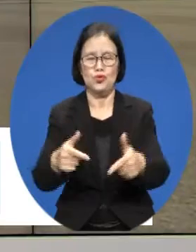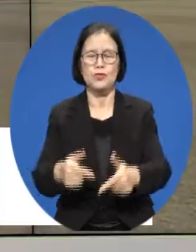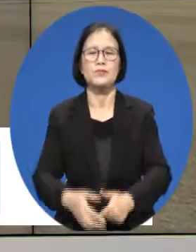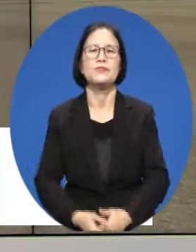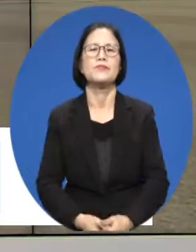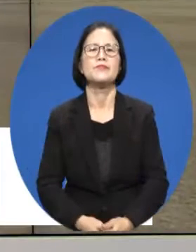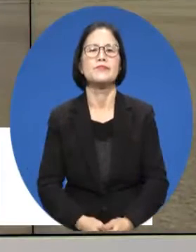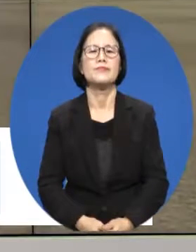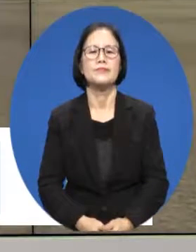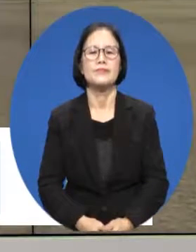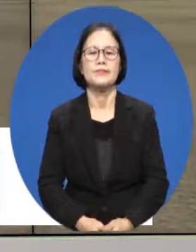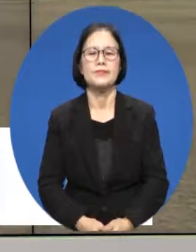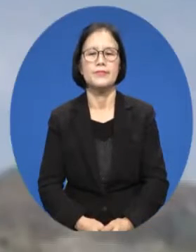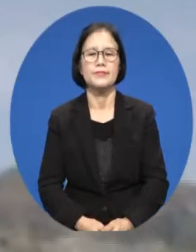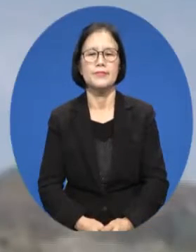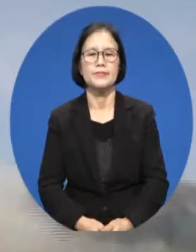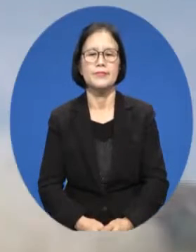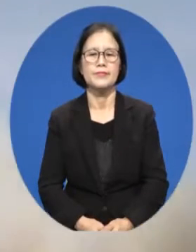갈 태용 기자입니다